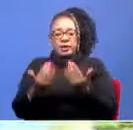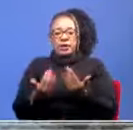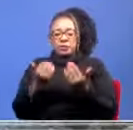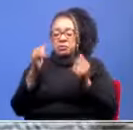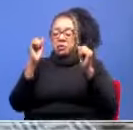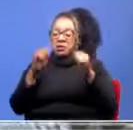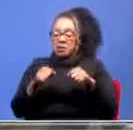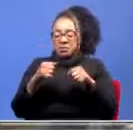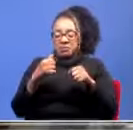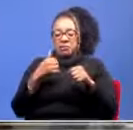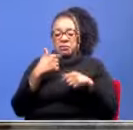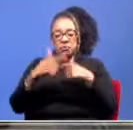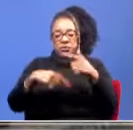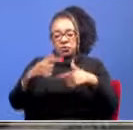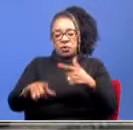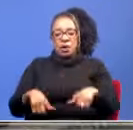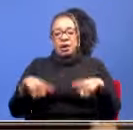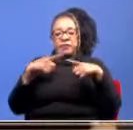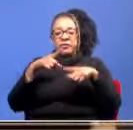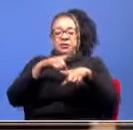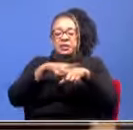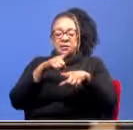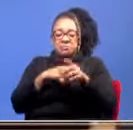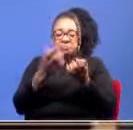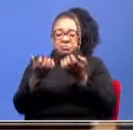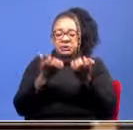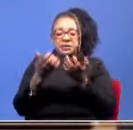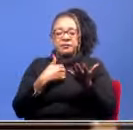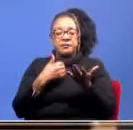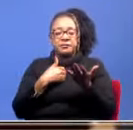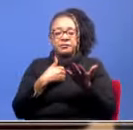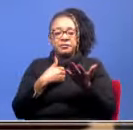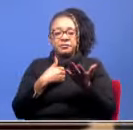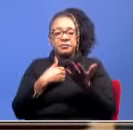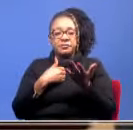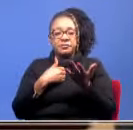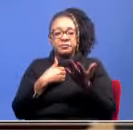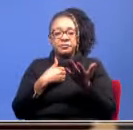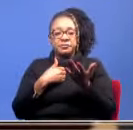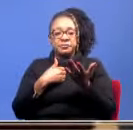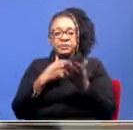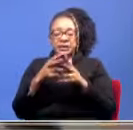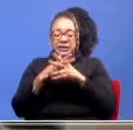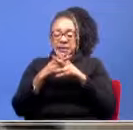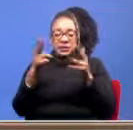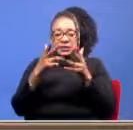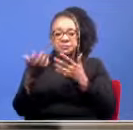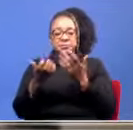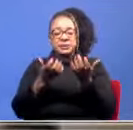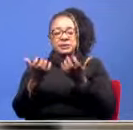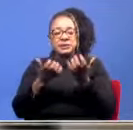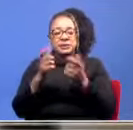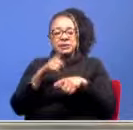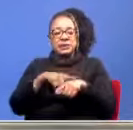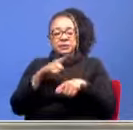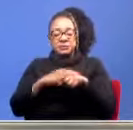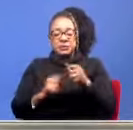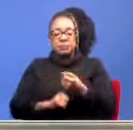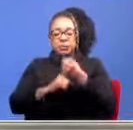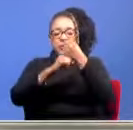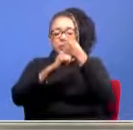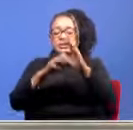kimaisha baada ya kujitosa katika biashara. Waliwezeshwa kwanza biashara hizi baada ya kupata ufadhili na